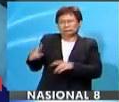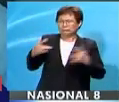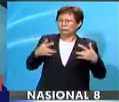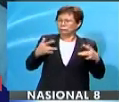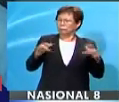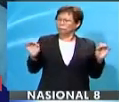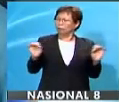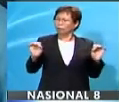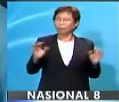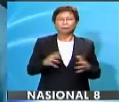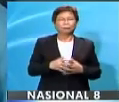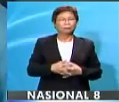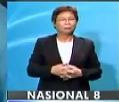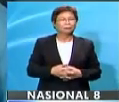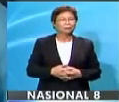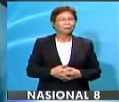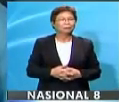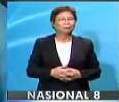ada.